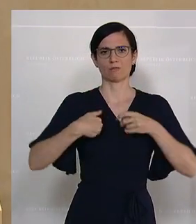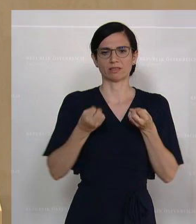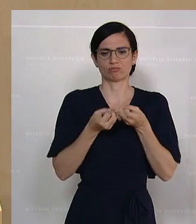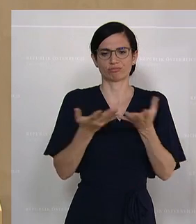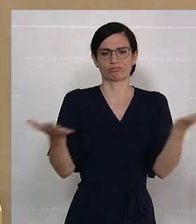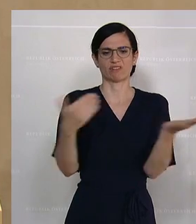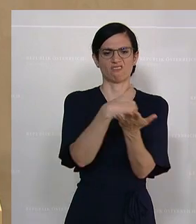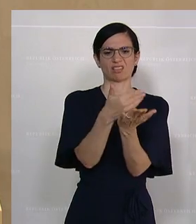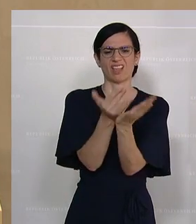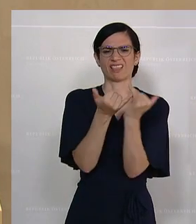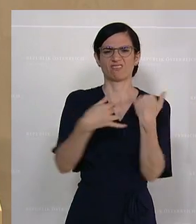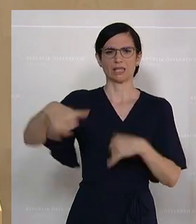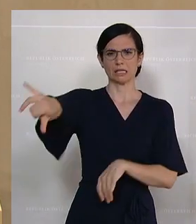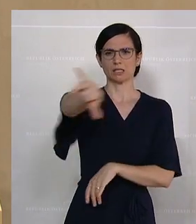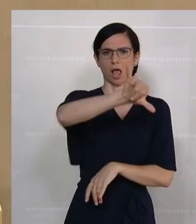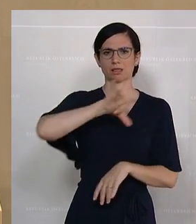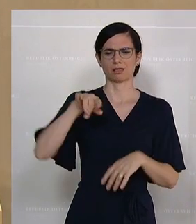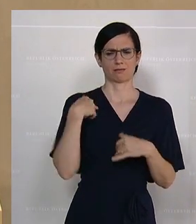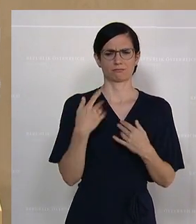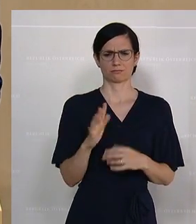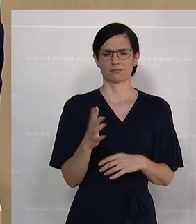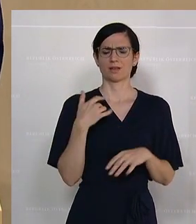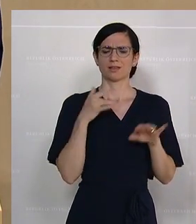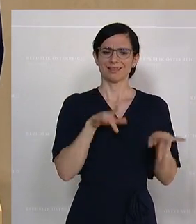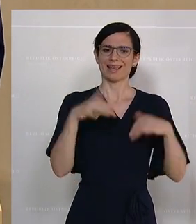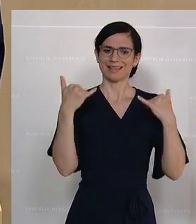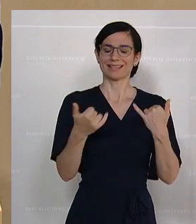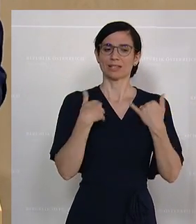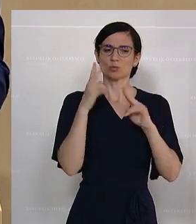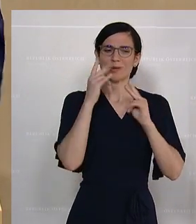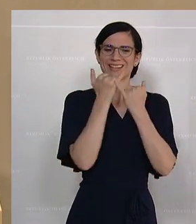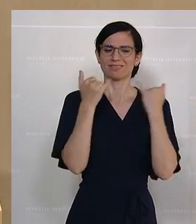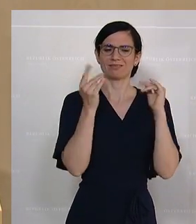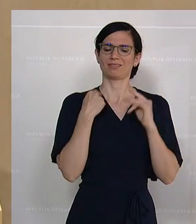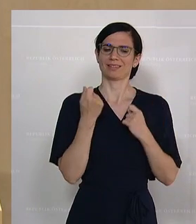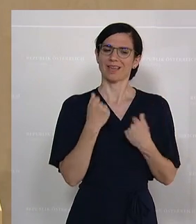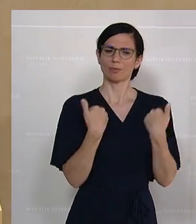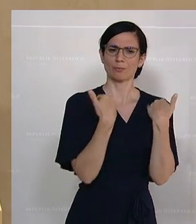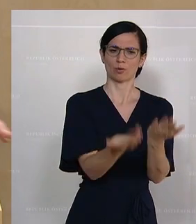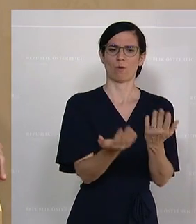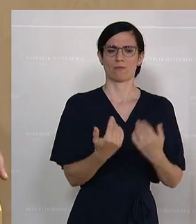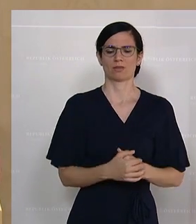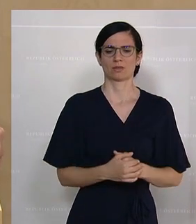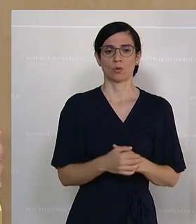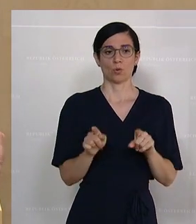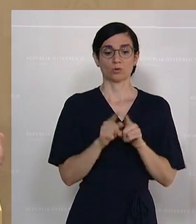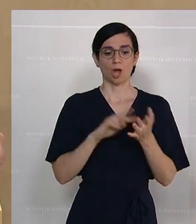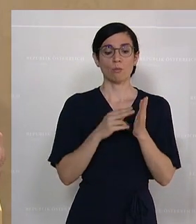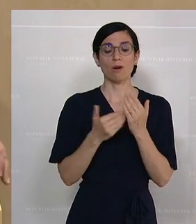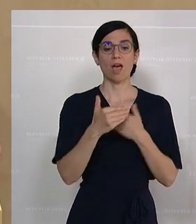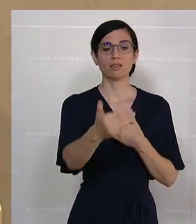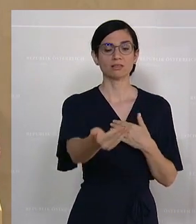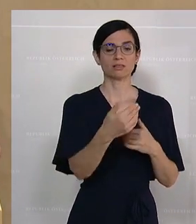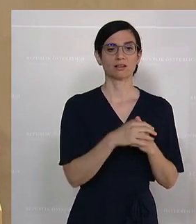können ob auch diese gelder bei den menschen auch wirklich ankommen und was ist darüber hinaus in planung und das möglichst schon erwähnen